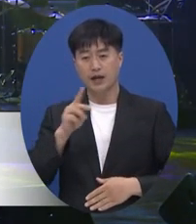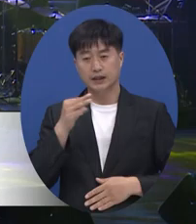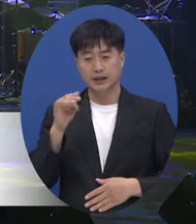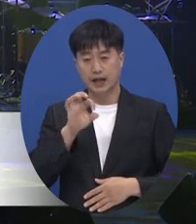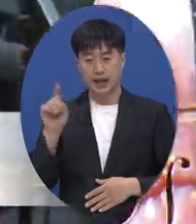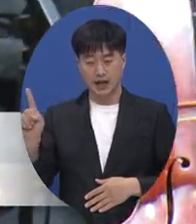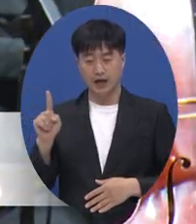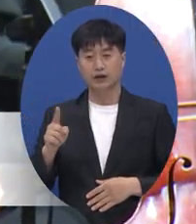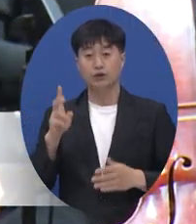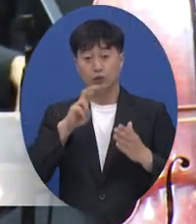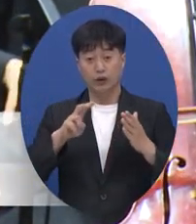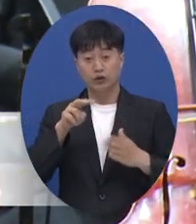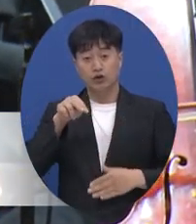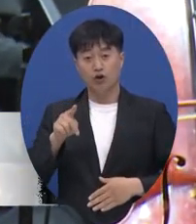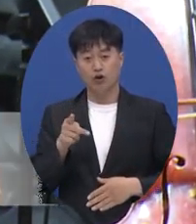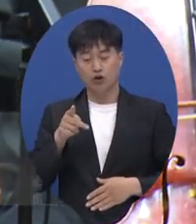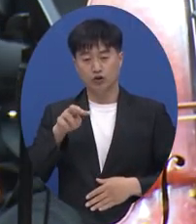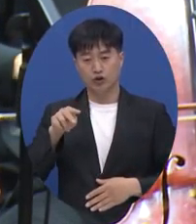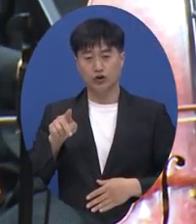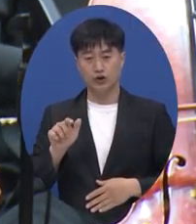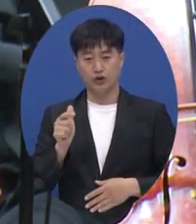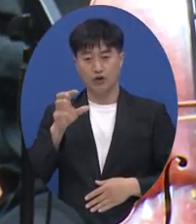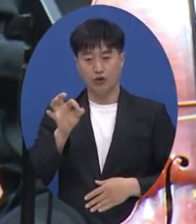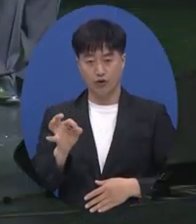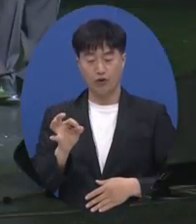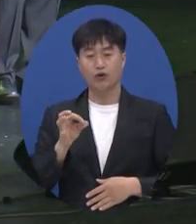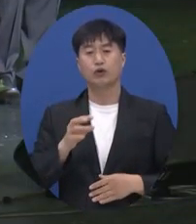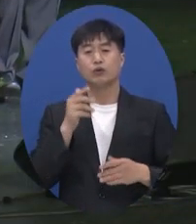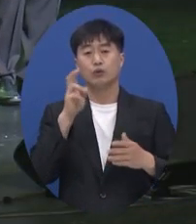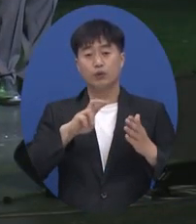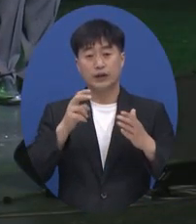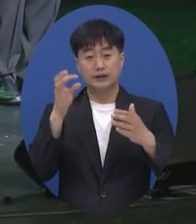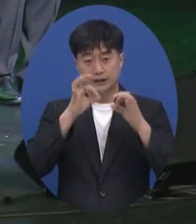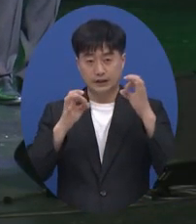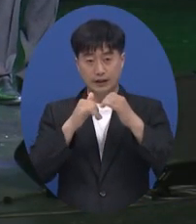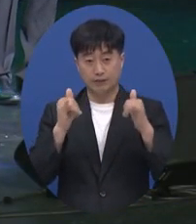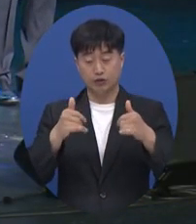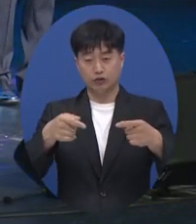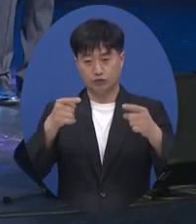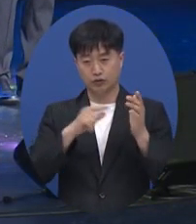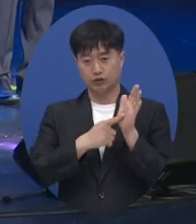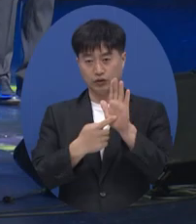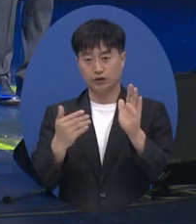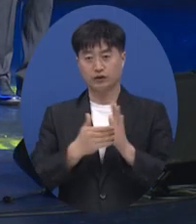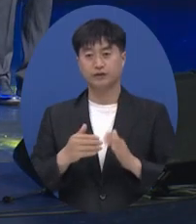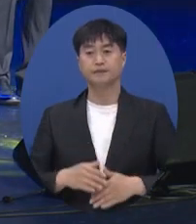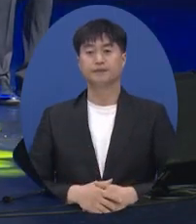파란투리, 소프라노 서선영, 노래를 찾는 사람들 등이 출연했습니다.